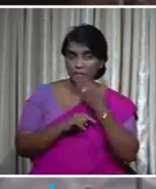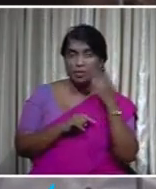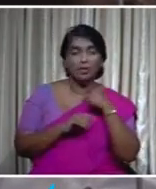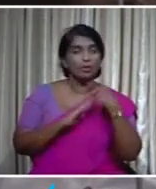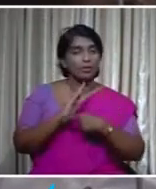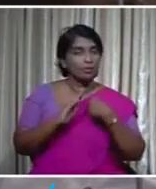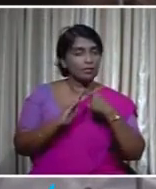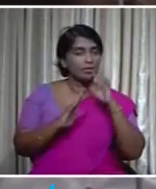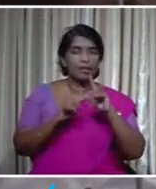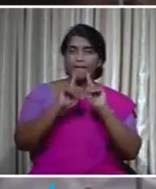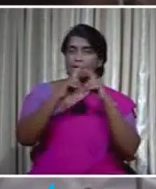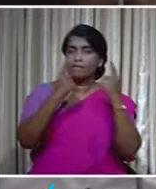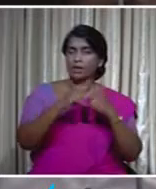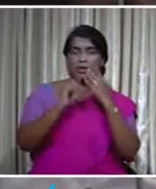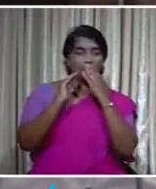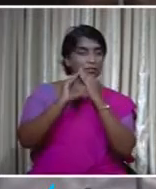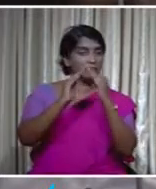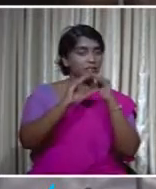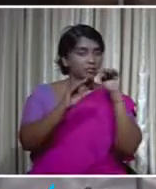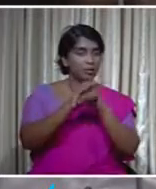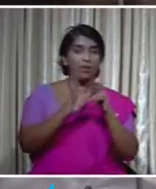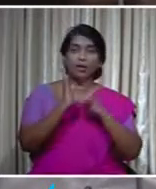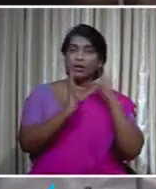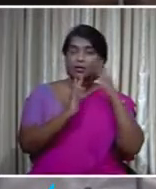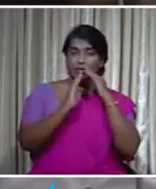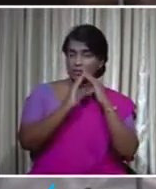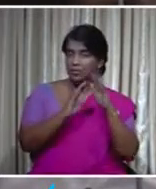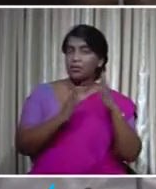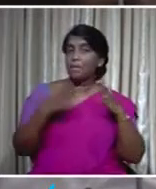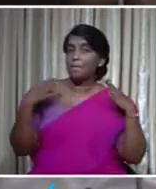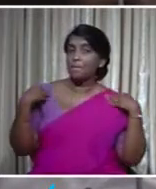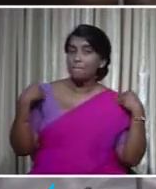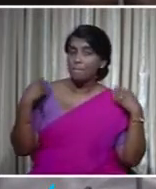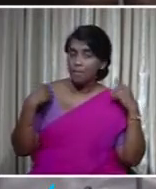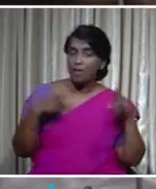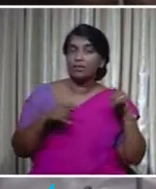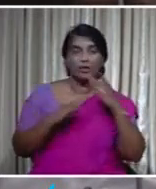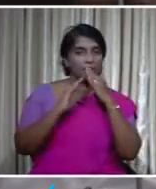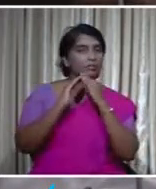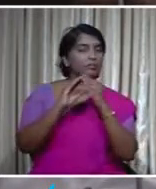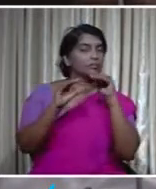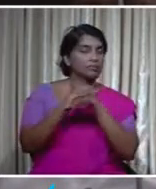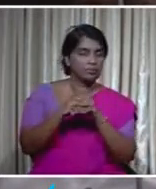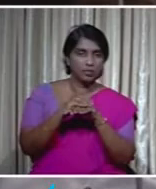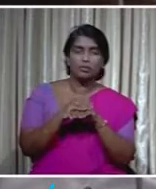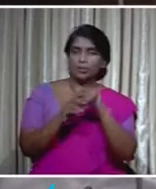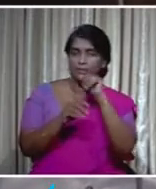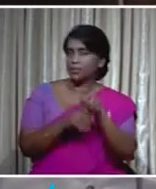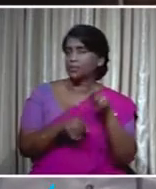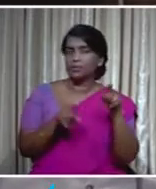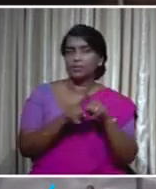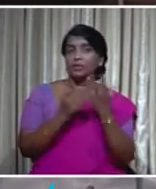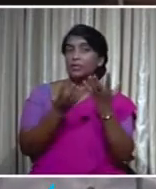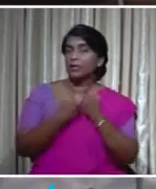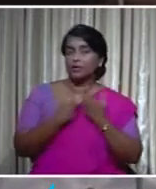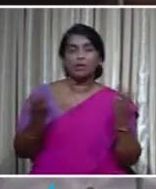இருக்கின்ற வசதிகள் தேசிய பாடசாலை என்ற பெயரில் உருவாக்கப்பட்டிருந்த இந்த பாடசாலைகளுக்கு எந்த விதத்திலும் கிடைக்கவில்லை என்பதைத்தான் நான் இந்த